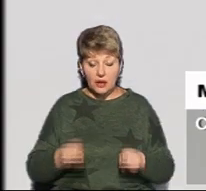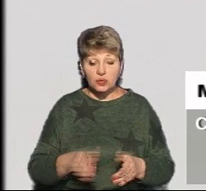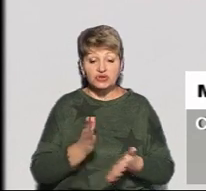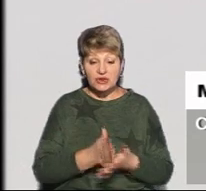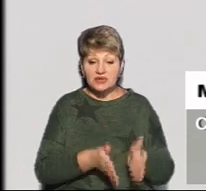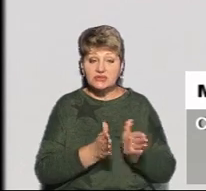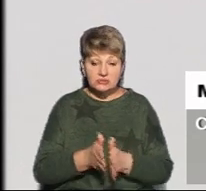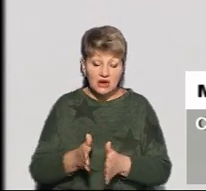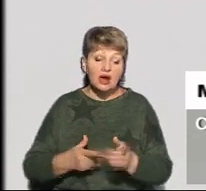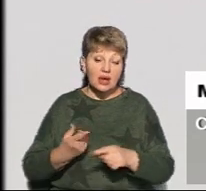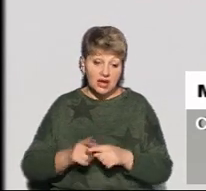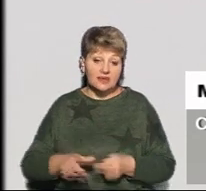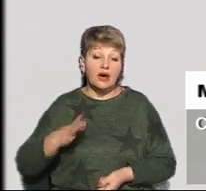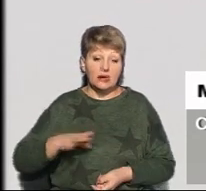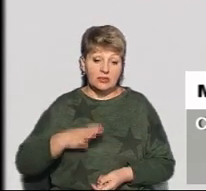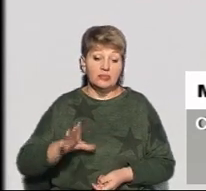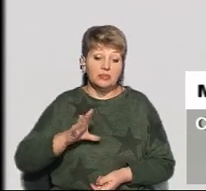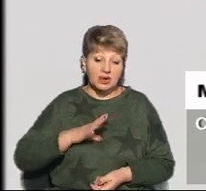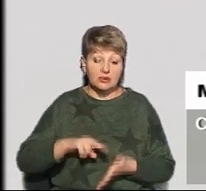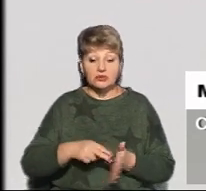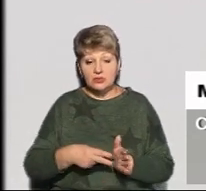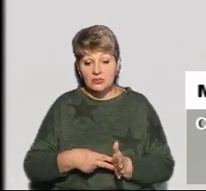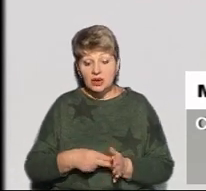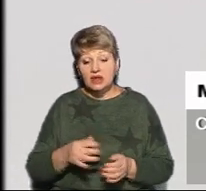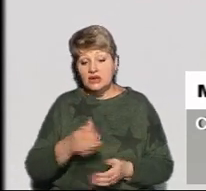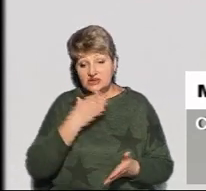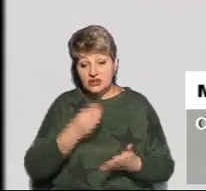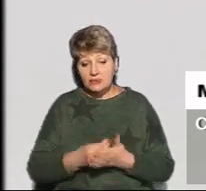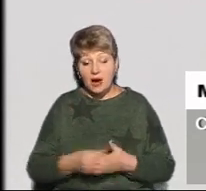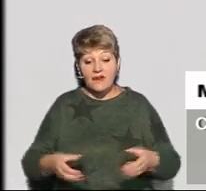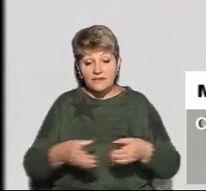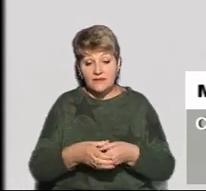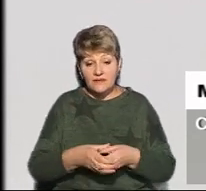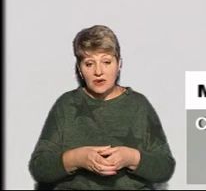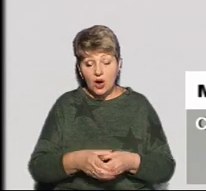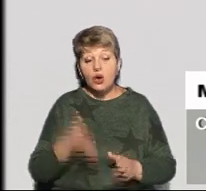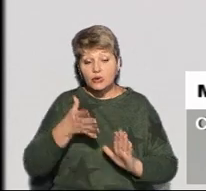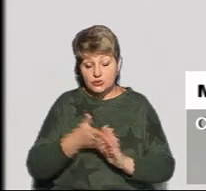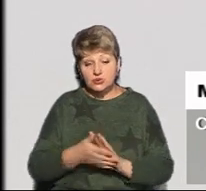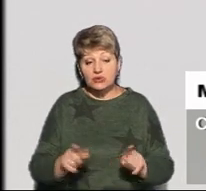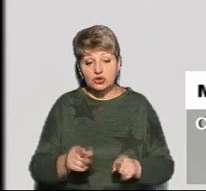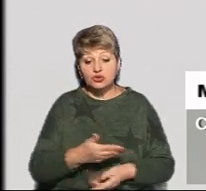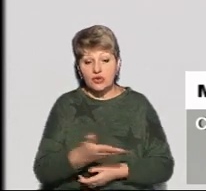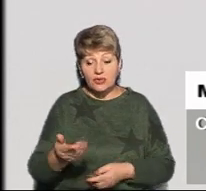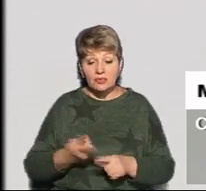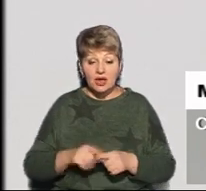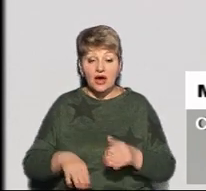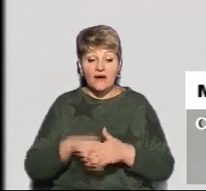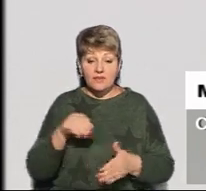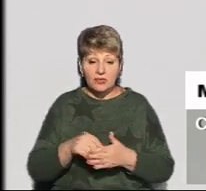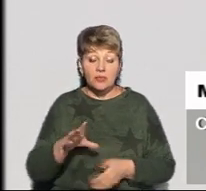закономірним, цього очікували. І думаю, що сама партія влади, в принципі, десь уже в якихось мірі розуміла, що вона до цих виборів